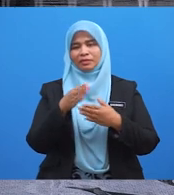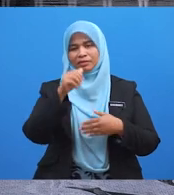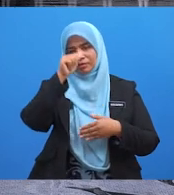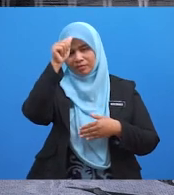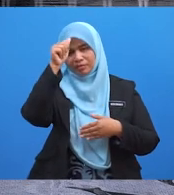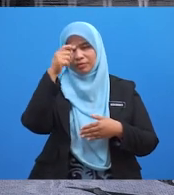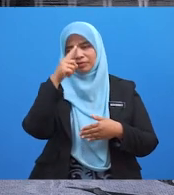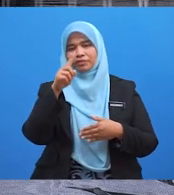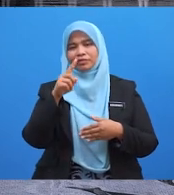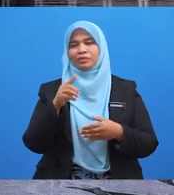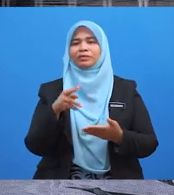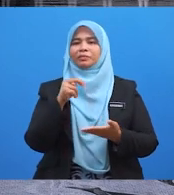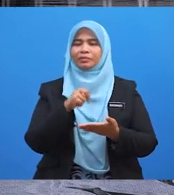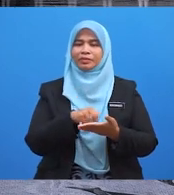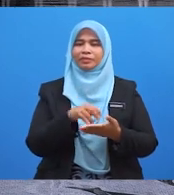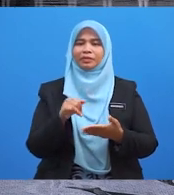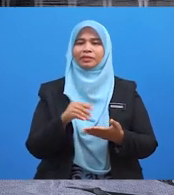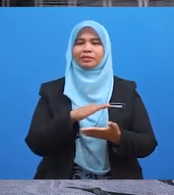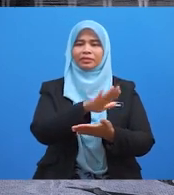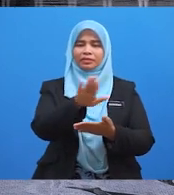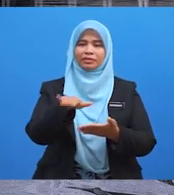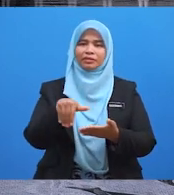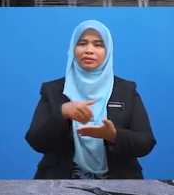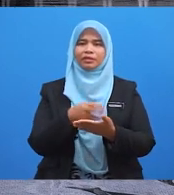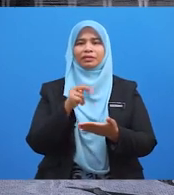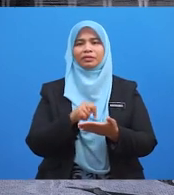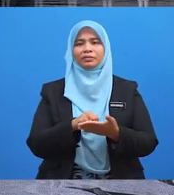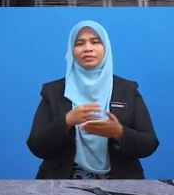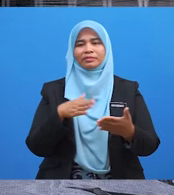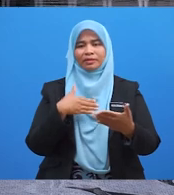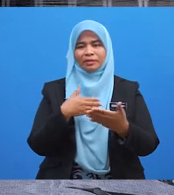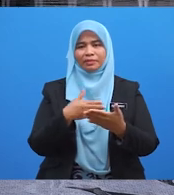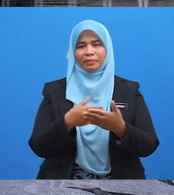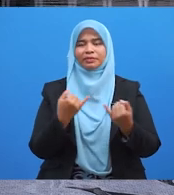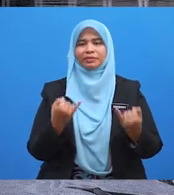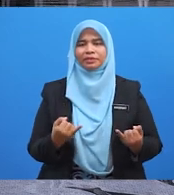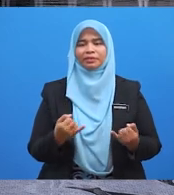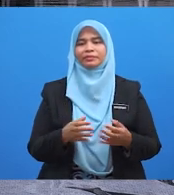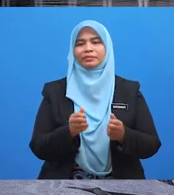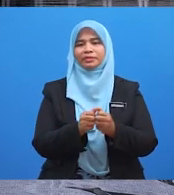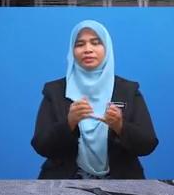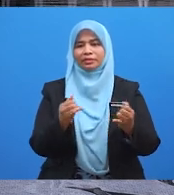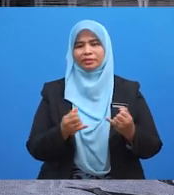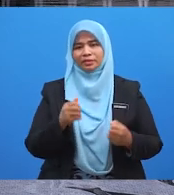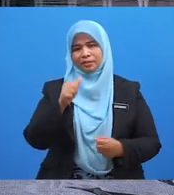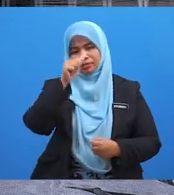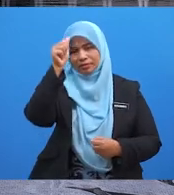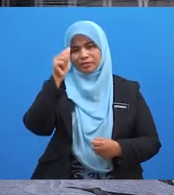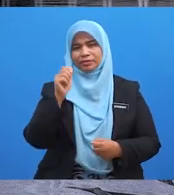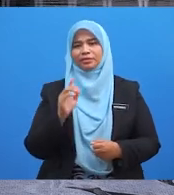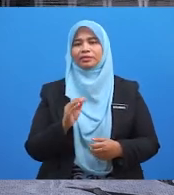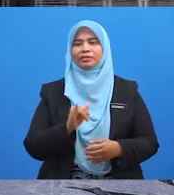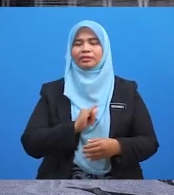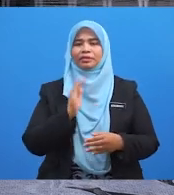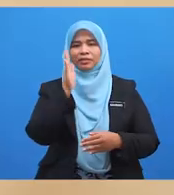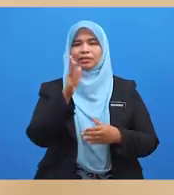Taala untuk menikmati segala nikmat kurniaannya sehingga ke saat ini. InsyaAllah pada hari ini saya akan berkongsi